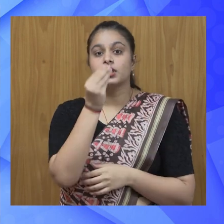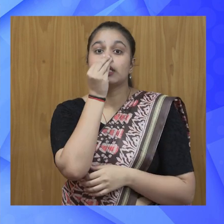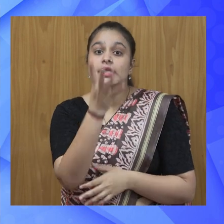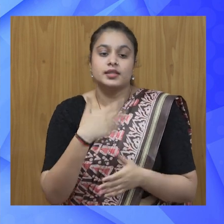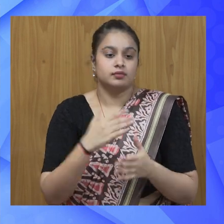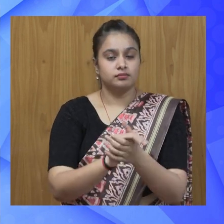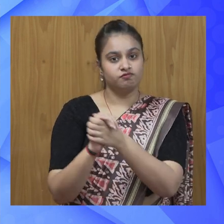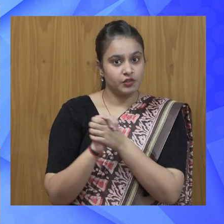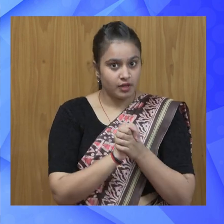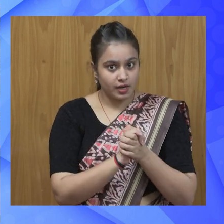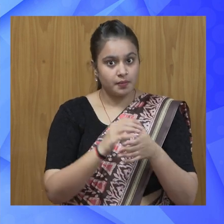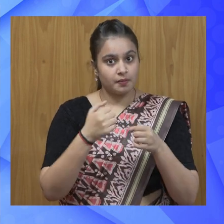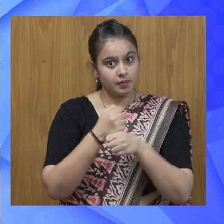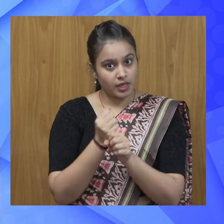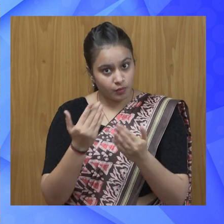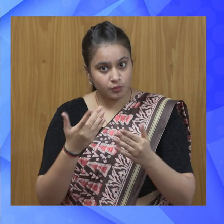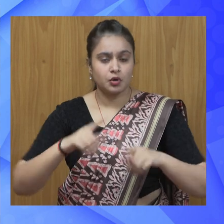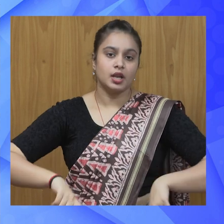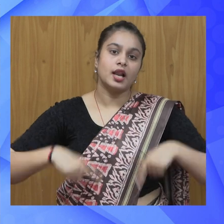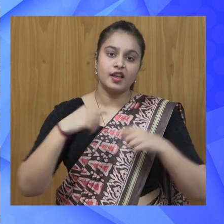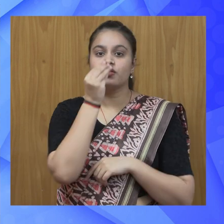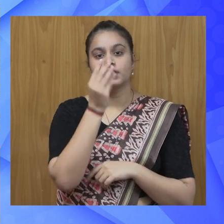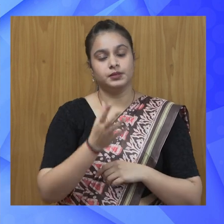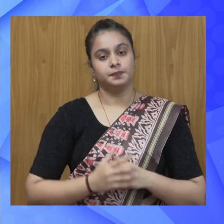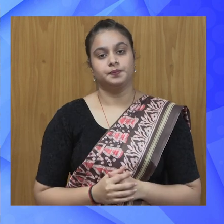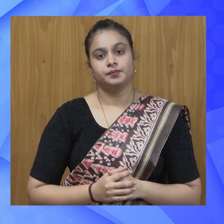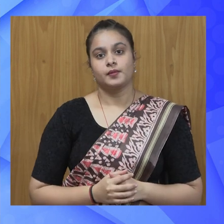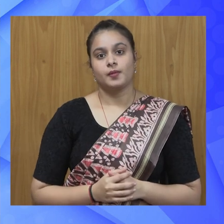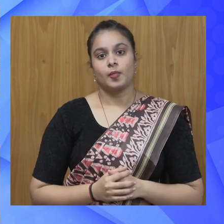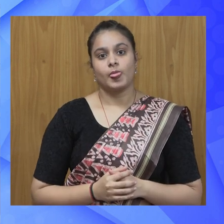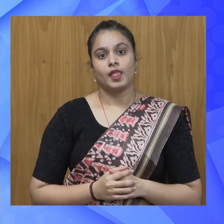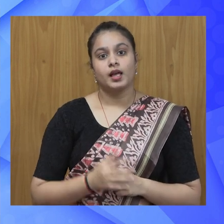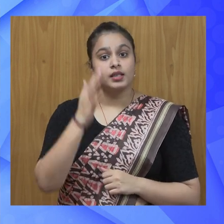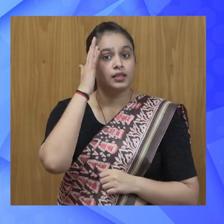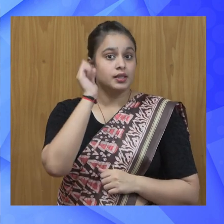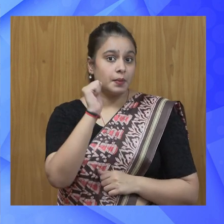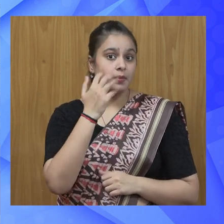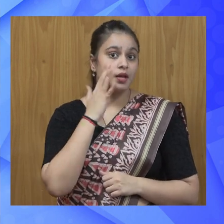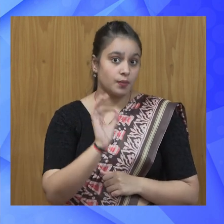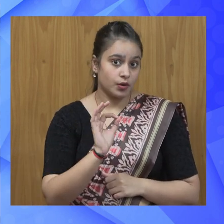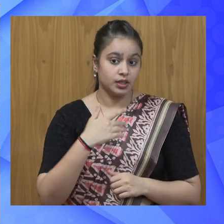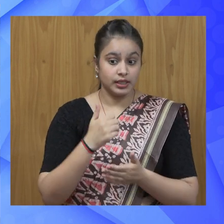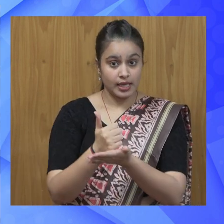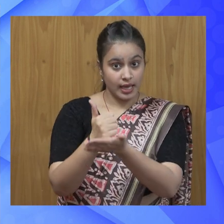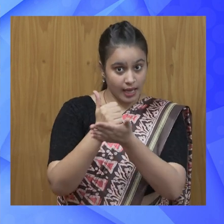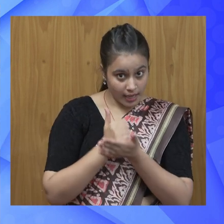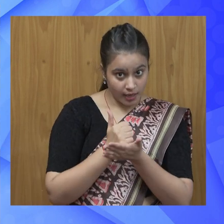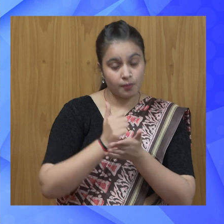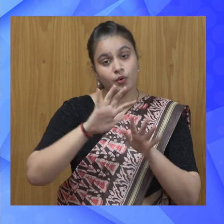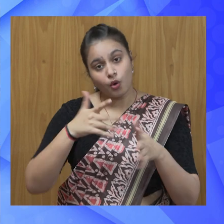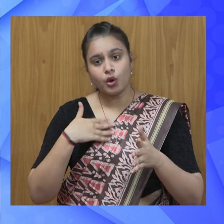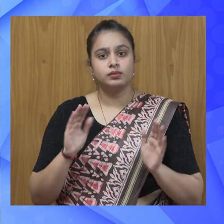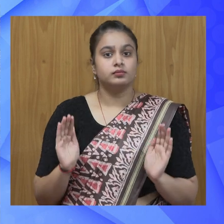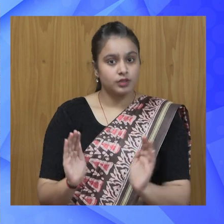दोस्त भी बना सकते हैं और जीवन भी सुखी व्यतीत होता है. ये याद रखना महत्वपूर्ण है कि मदद मांगना और एक दूसरे का